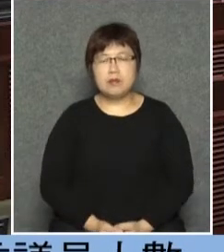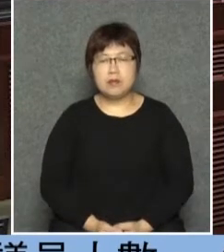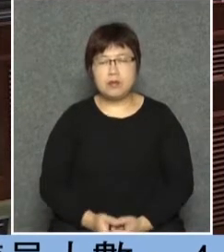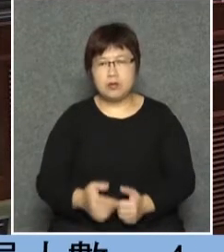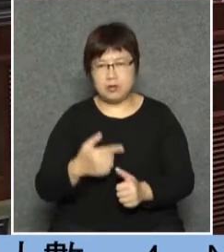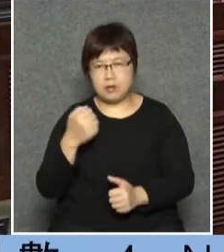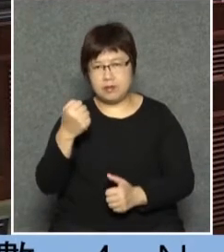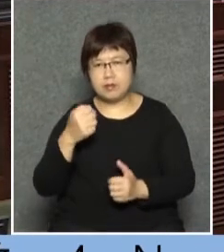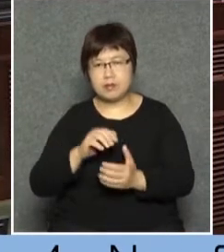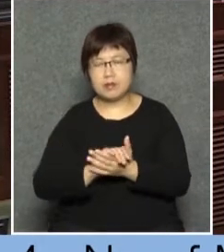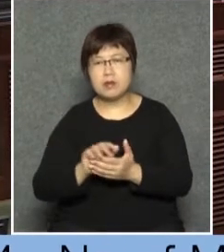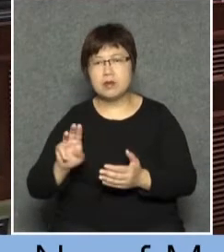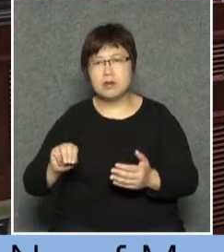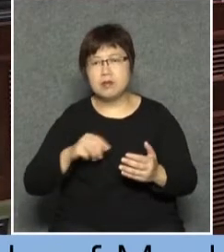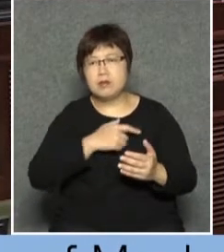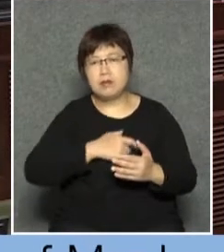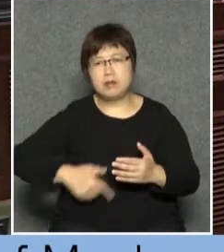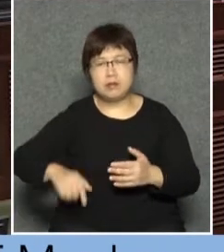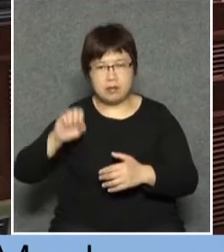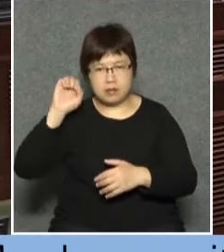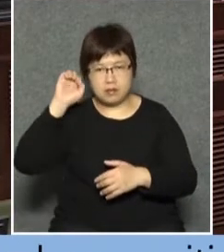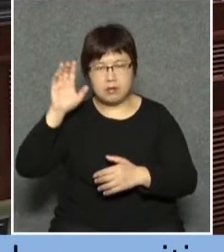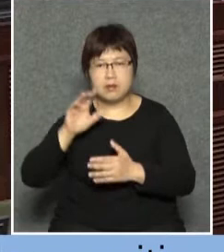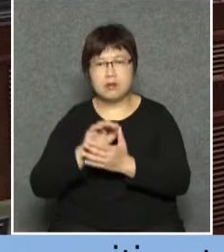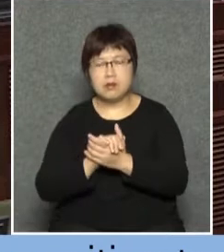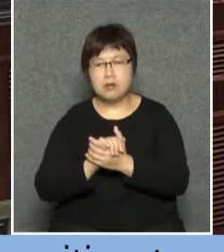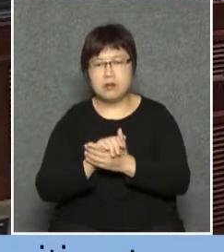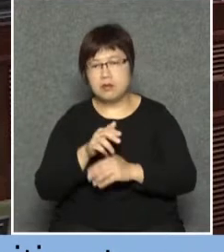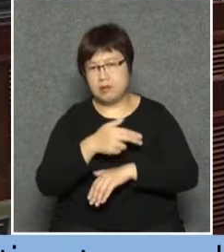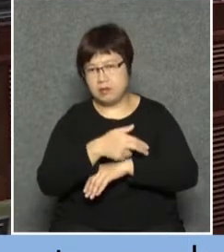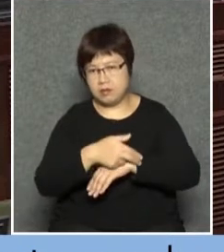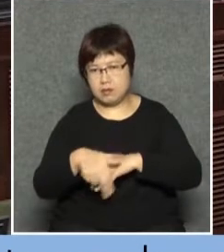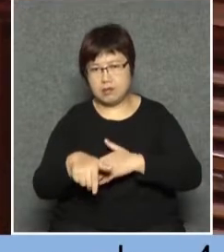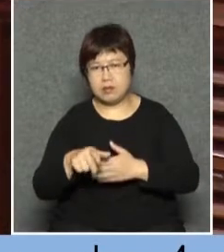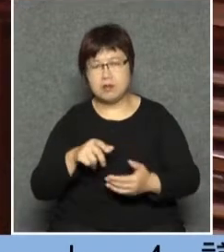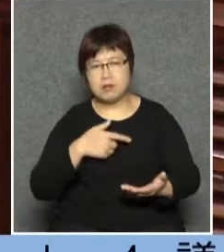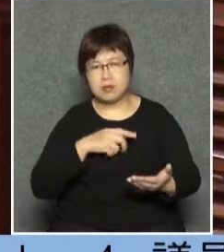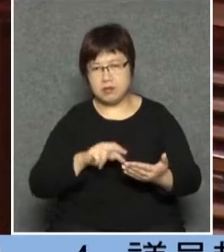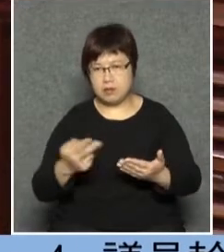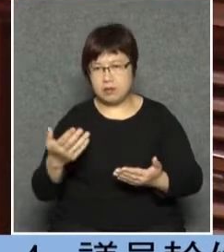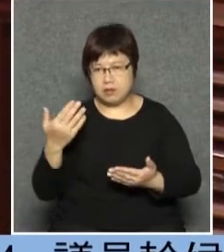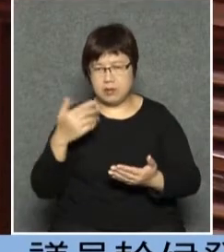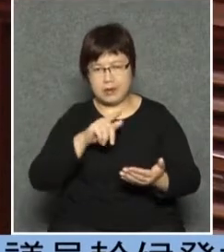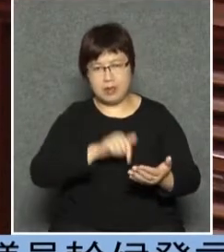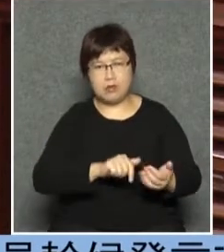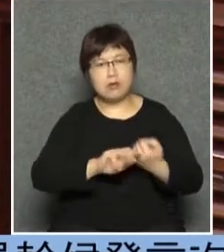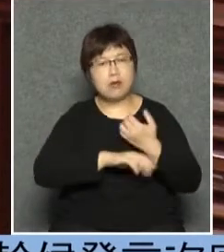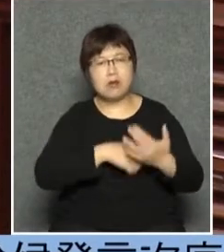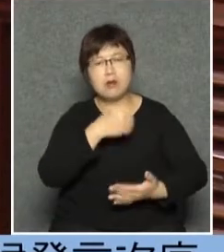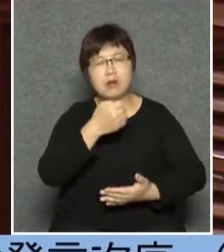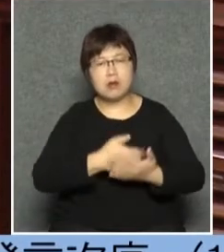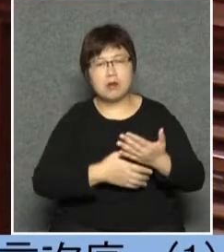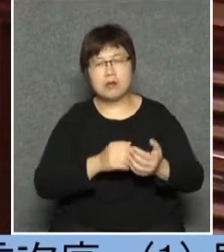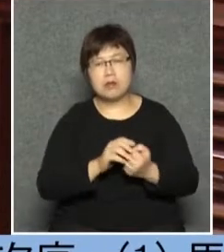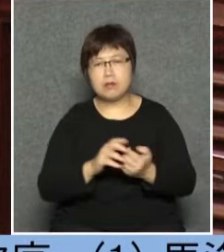主席，莫乃光議員提出的議案是革新過去過時法例，促